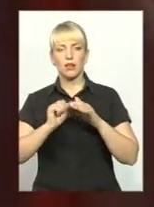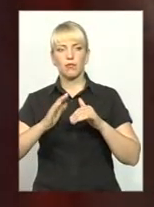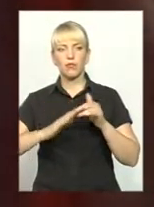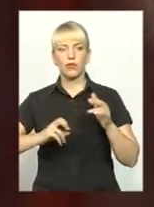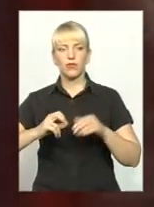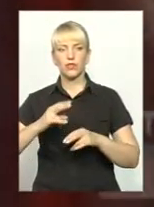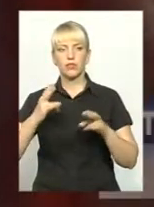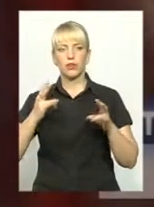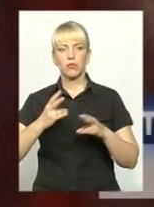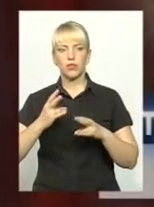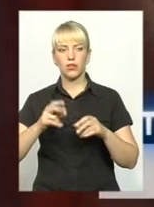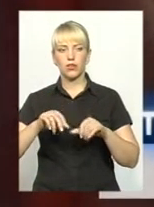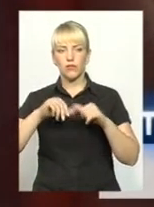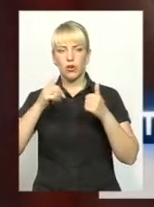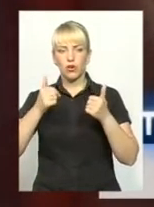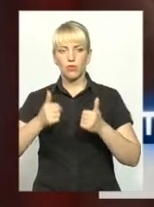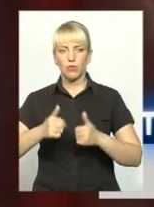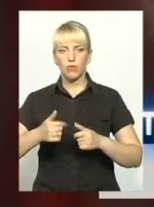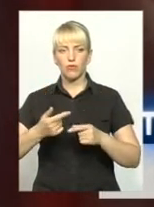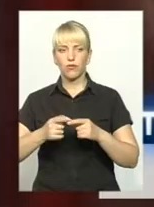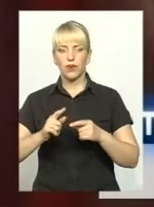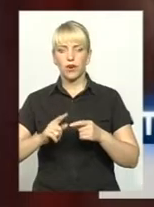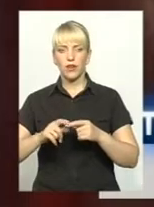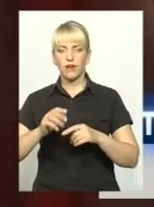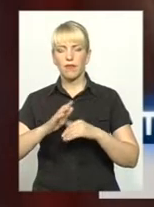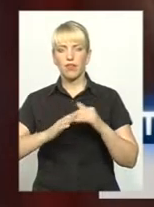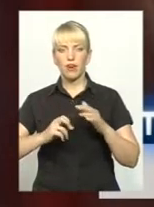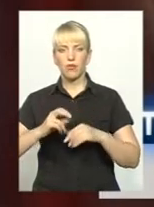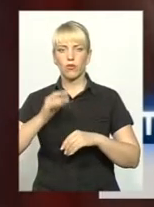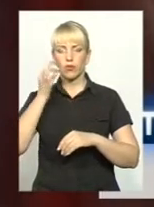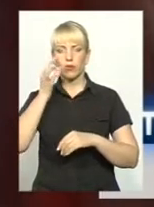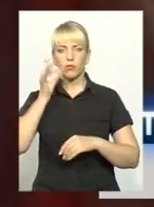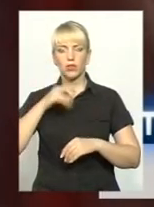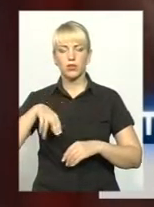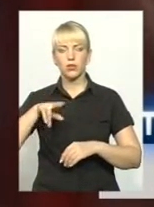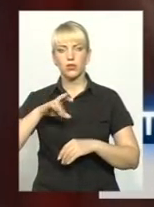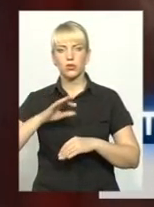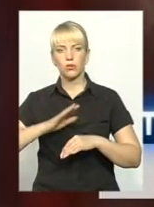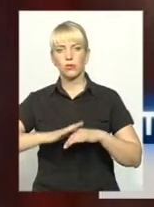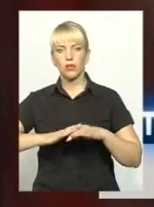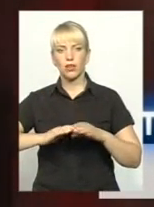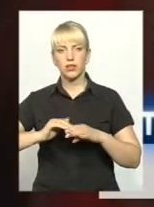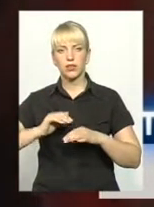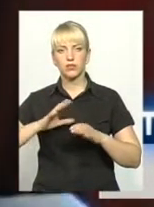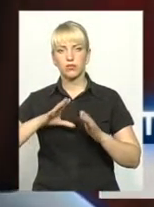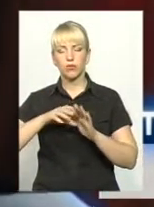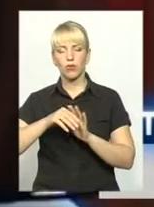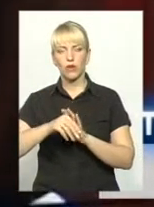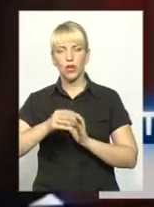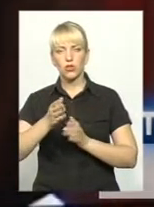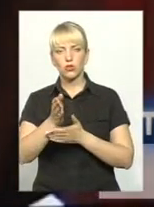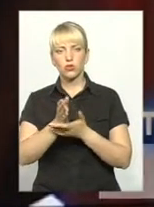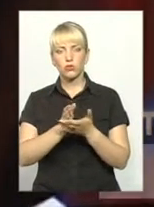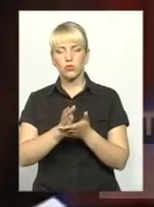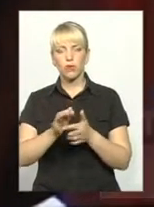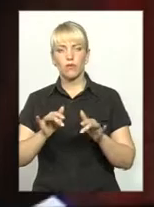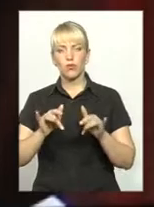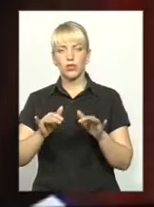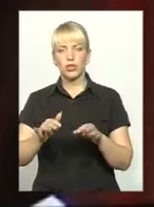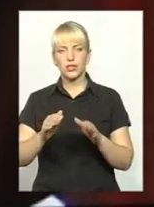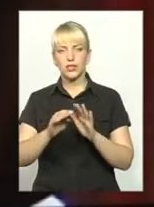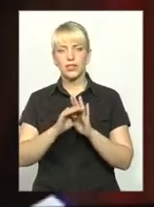у співробітників Національної поліції фахової компетенції щодо практичного впровадження в службову діяльність системи